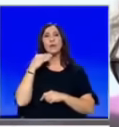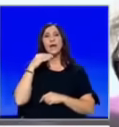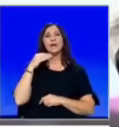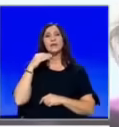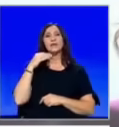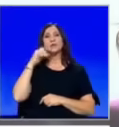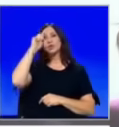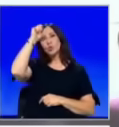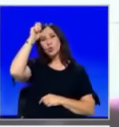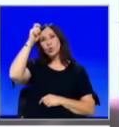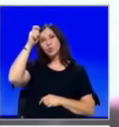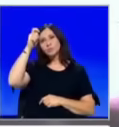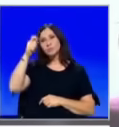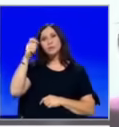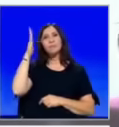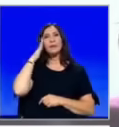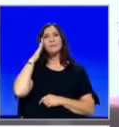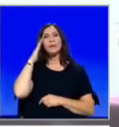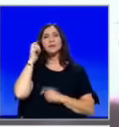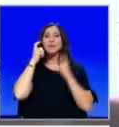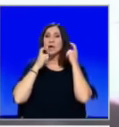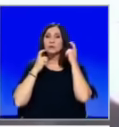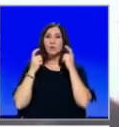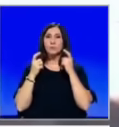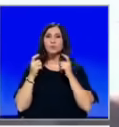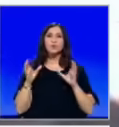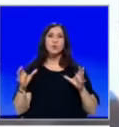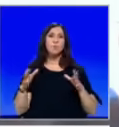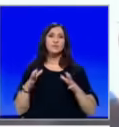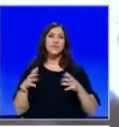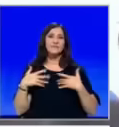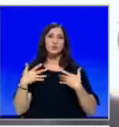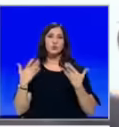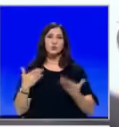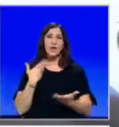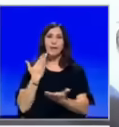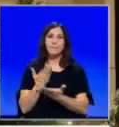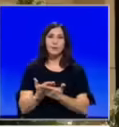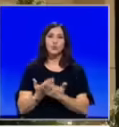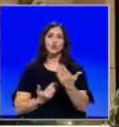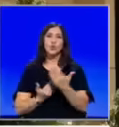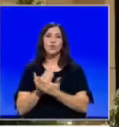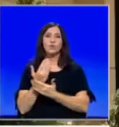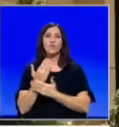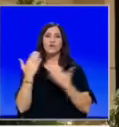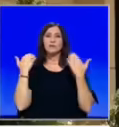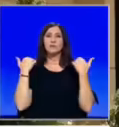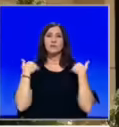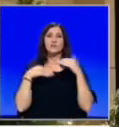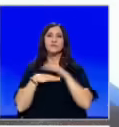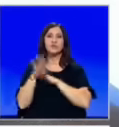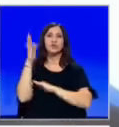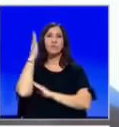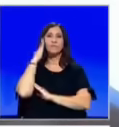господин премиера се е съобразил с общественото настроение и е предложил нов кандидат за